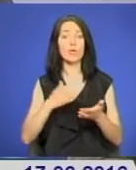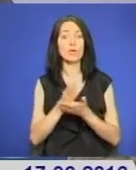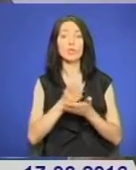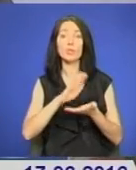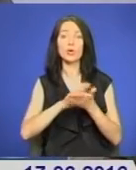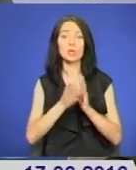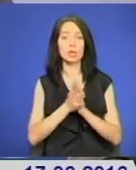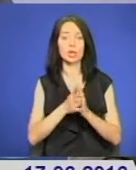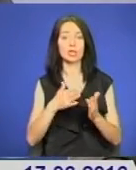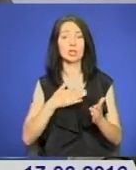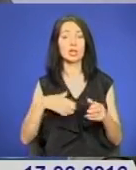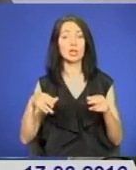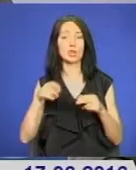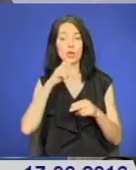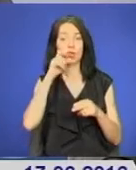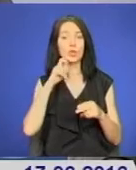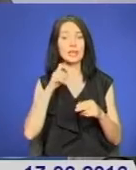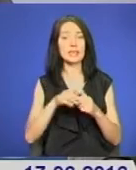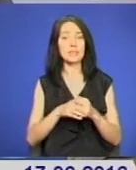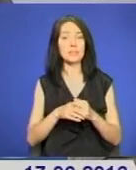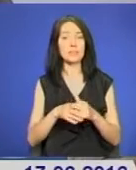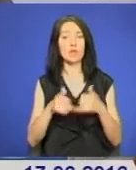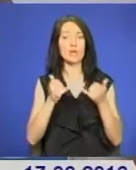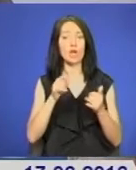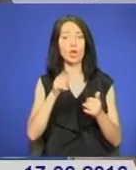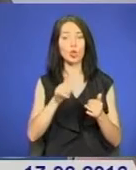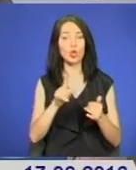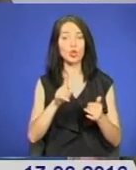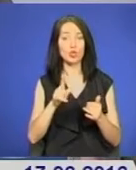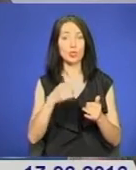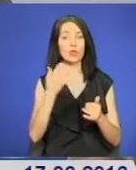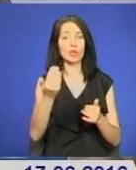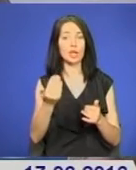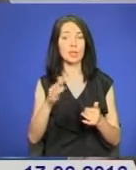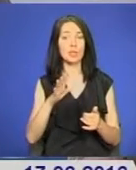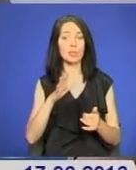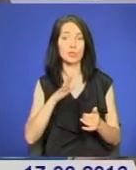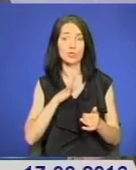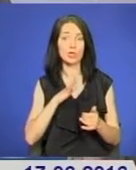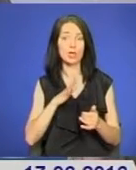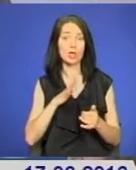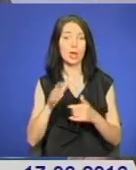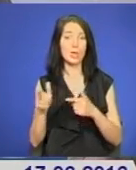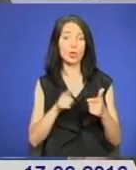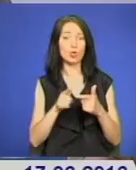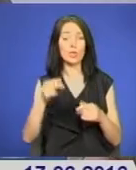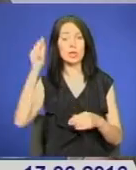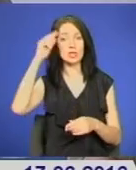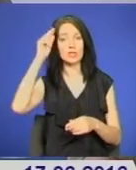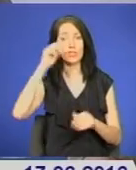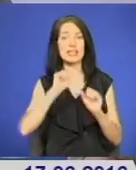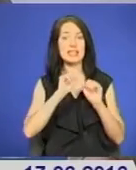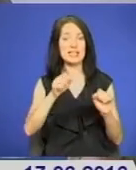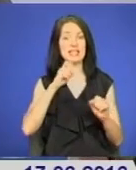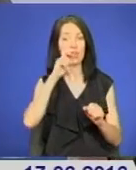наших співвітчизників, для того, щоб вони пройшли підготовку, навчились